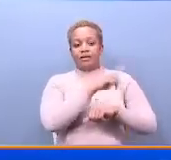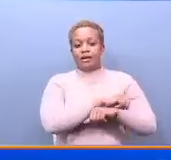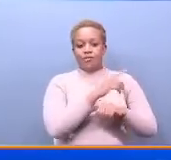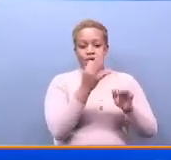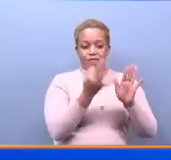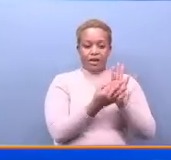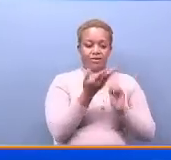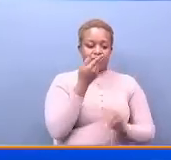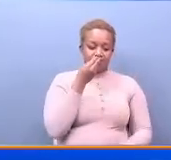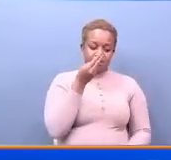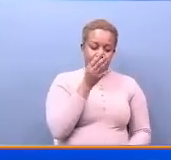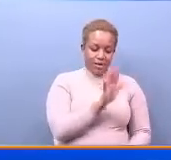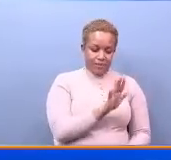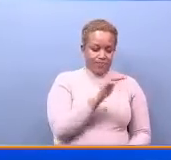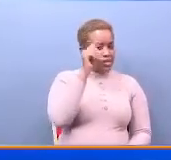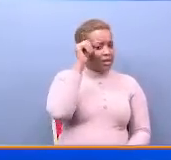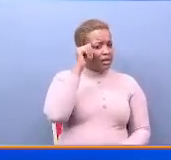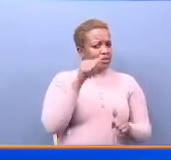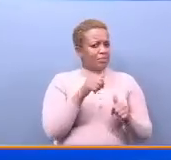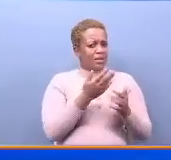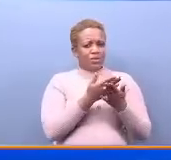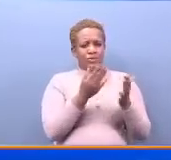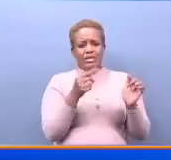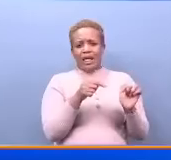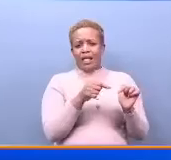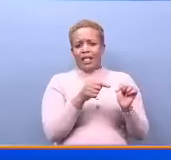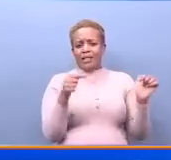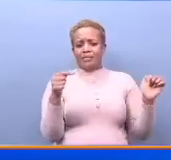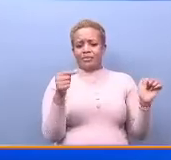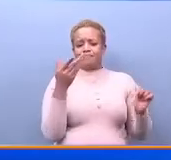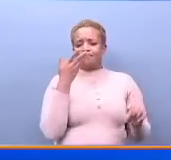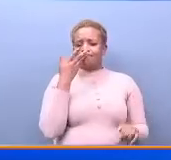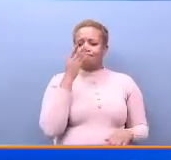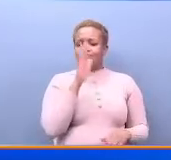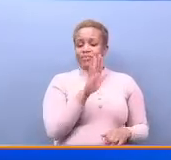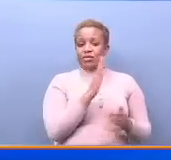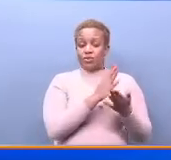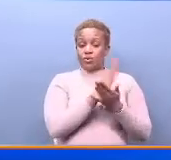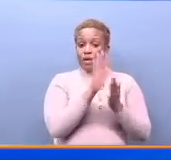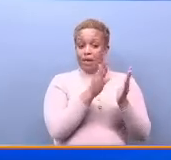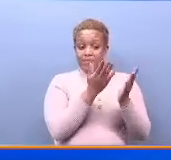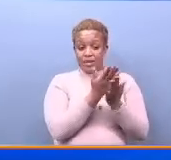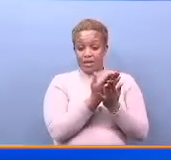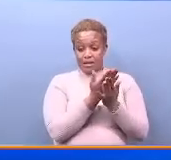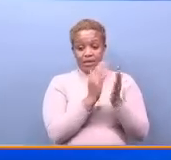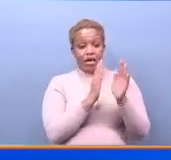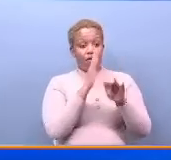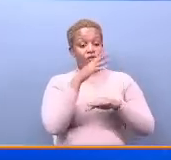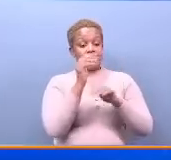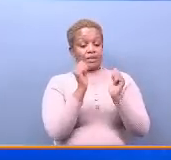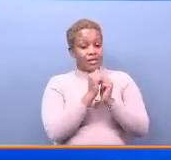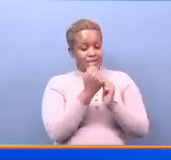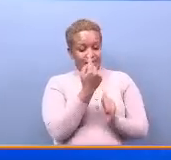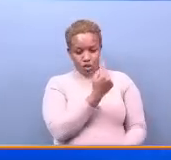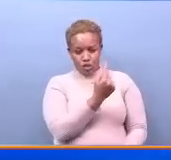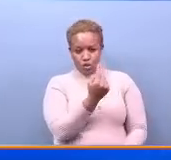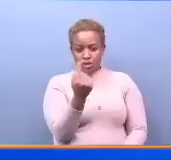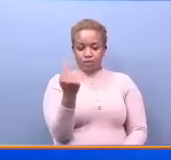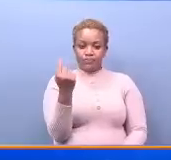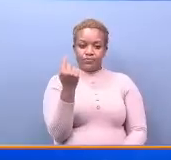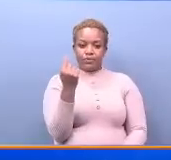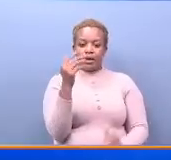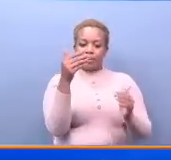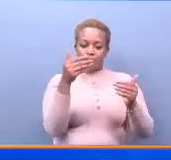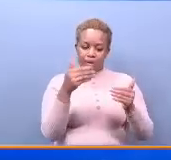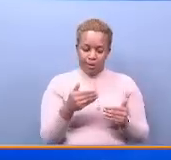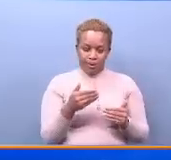responses. Kumbuka hawa maadui zetu wana respond kwa appeal yetu na wako zaidi ya 10. Kila mmoja